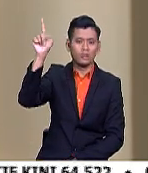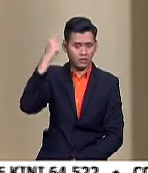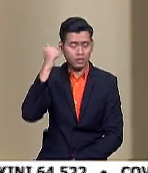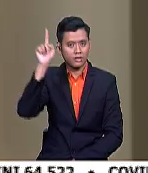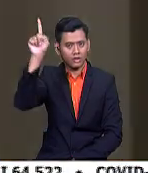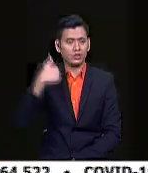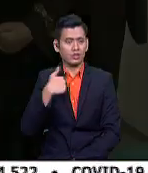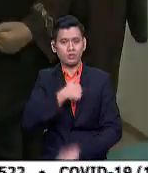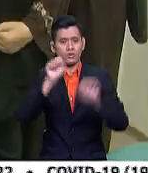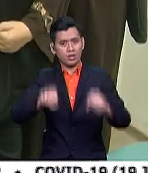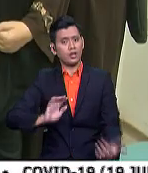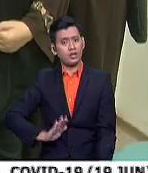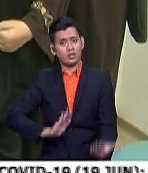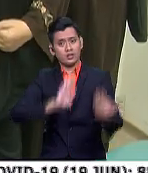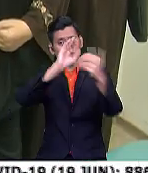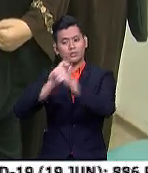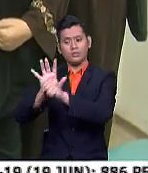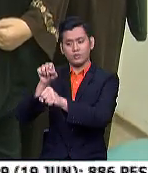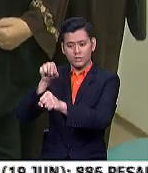ini bersama-sama.